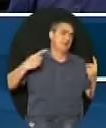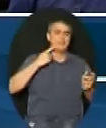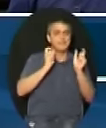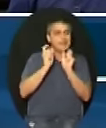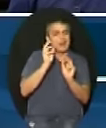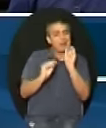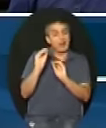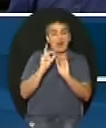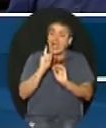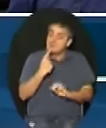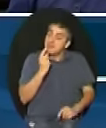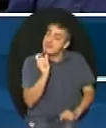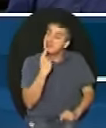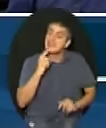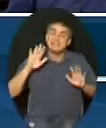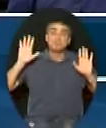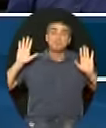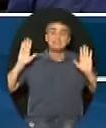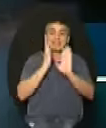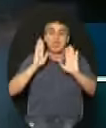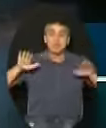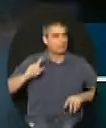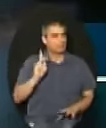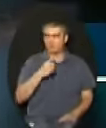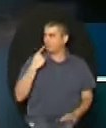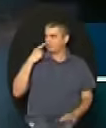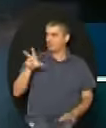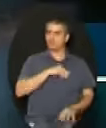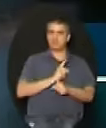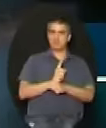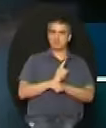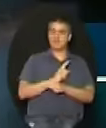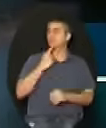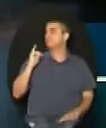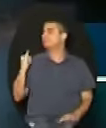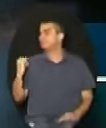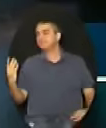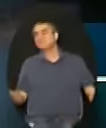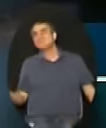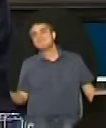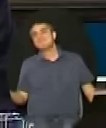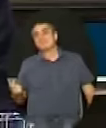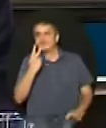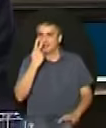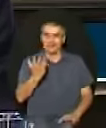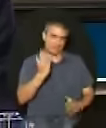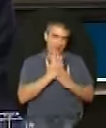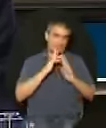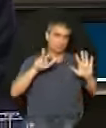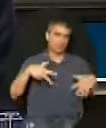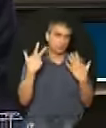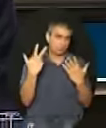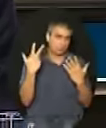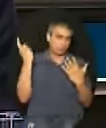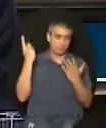מילים נרדפות, אבל לא את המונח הזה. חבר הכנסת שי, ראיתי שהסכמת מיד. כן, תראה, זה כבר 8 שנים,